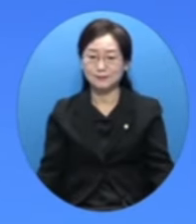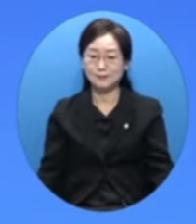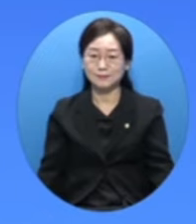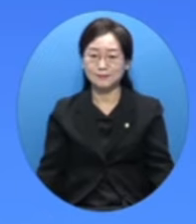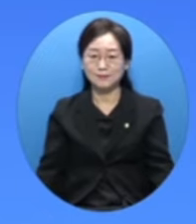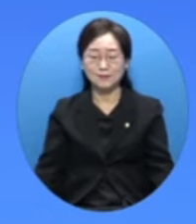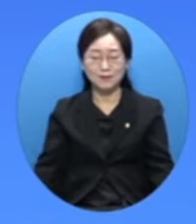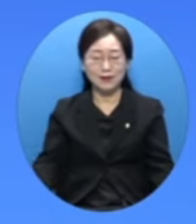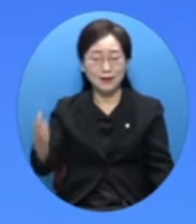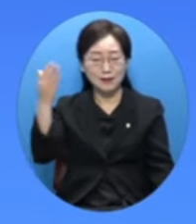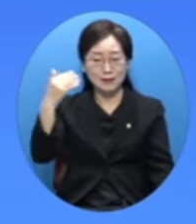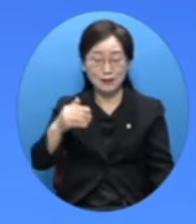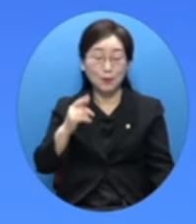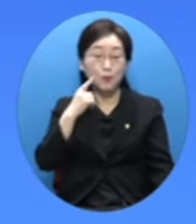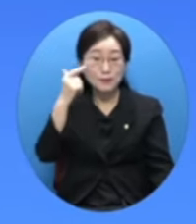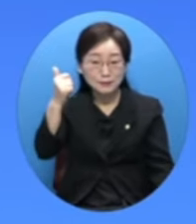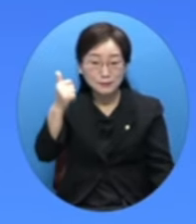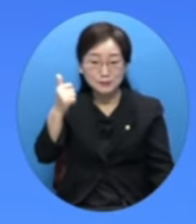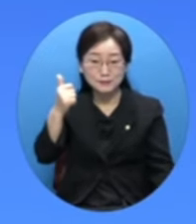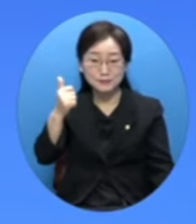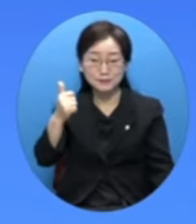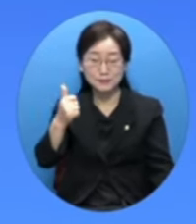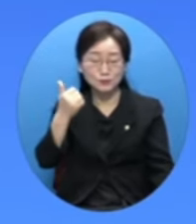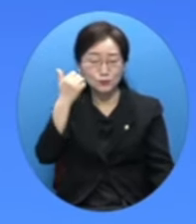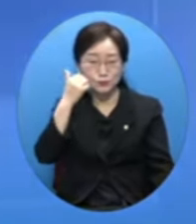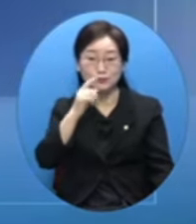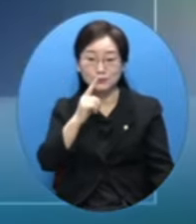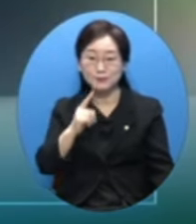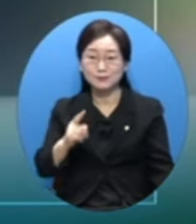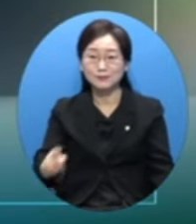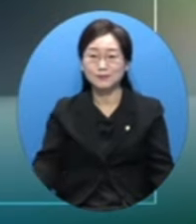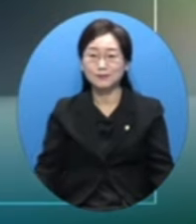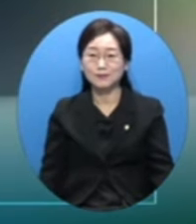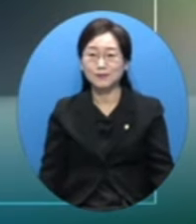멀린 케도로스 목사님은 이